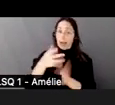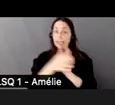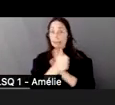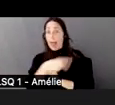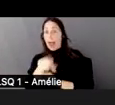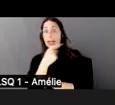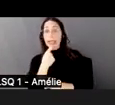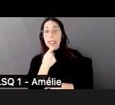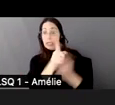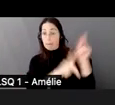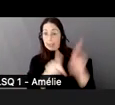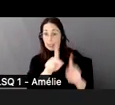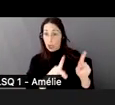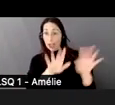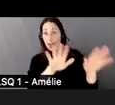et recevoir